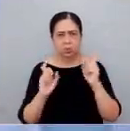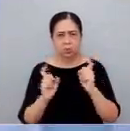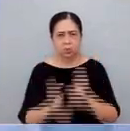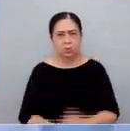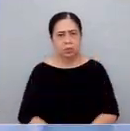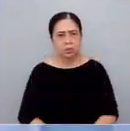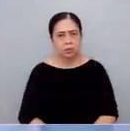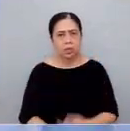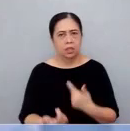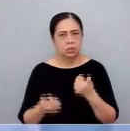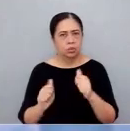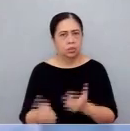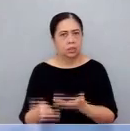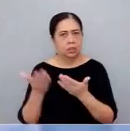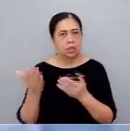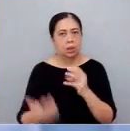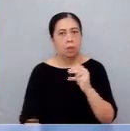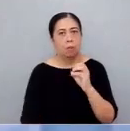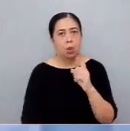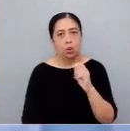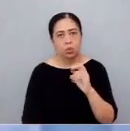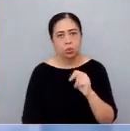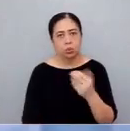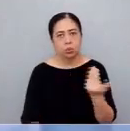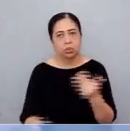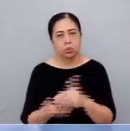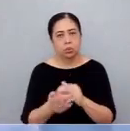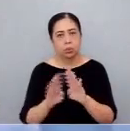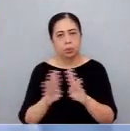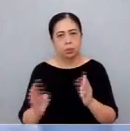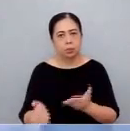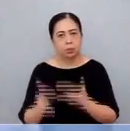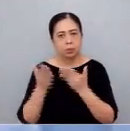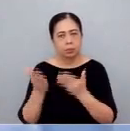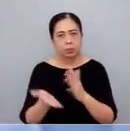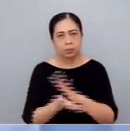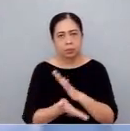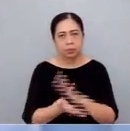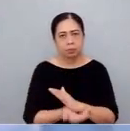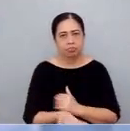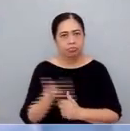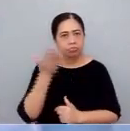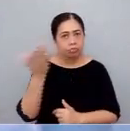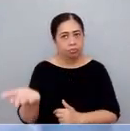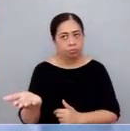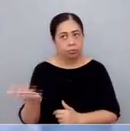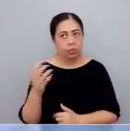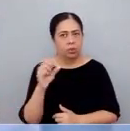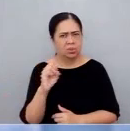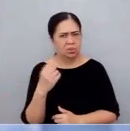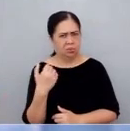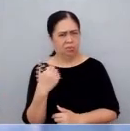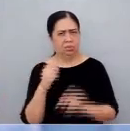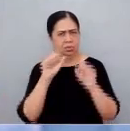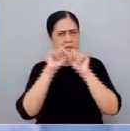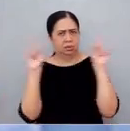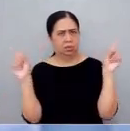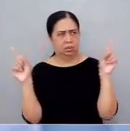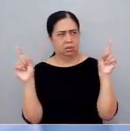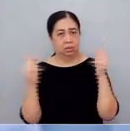to submit yung motion to reopen the case and to submit the counter affidavit. So it was kind of a shock